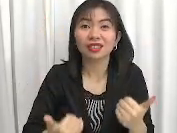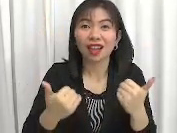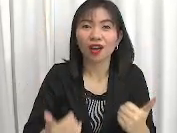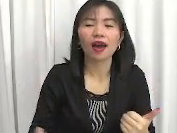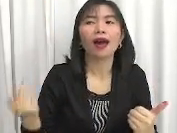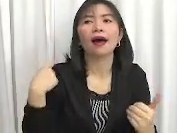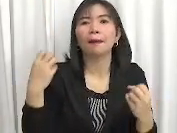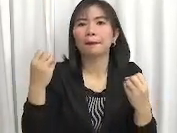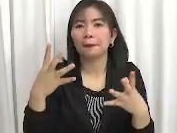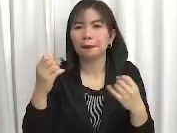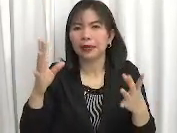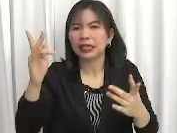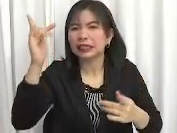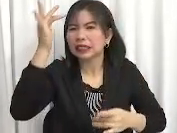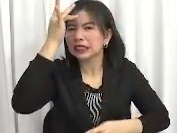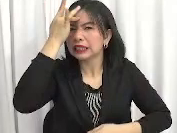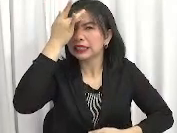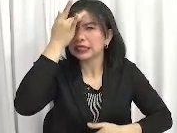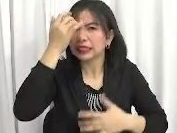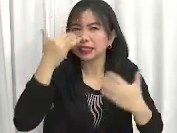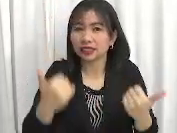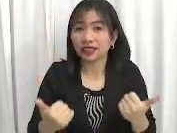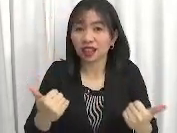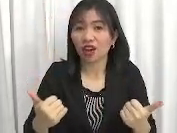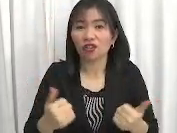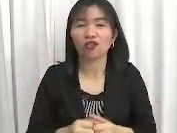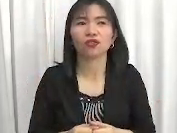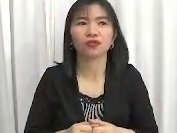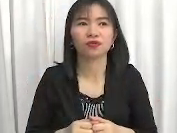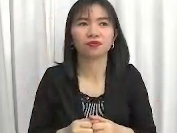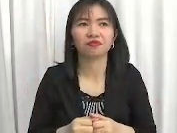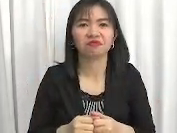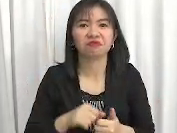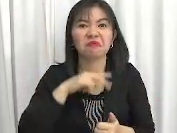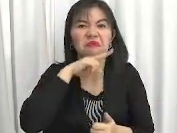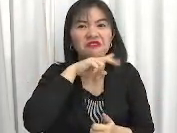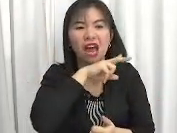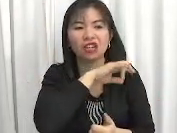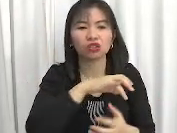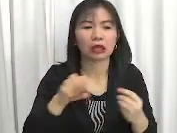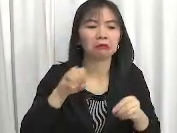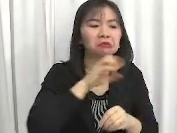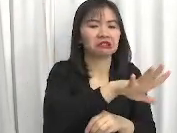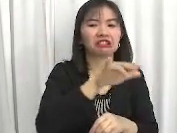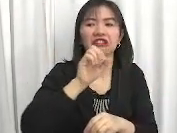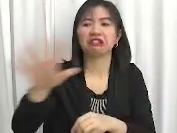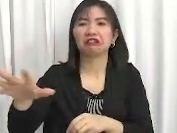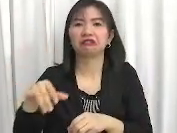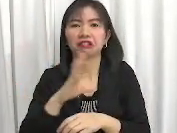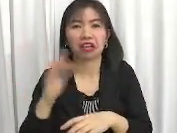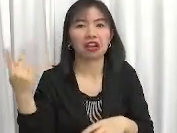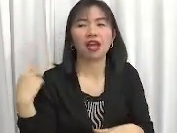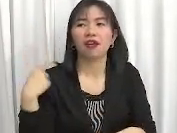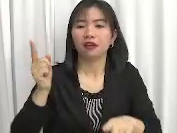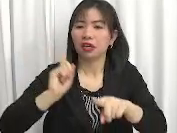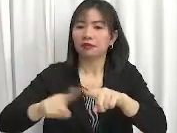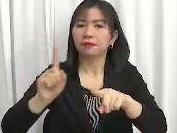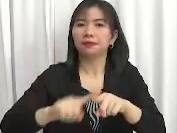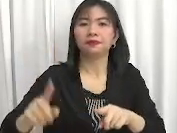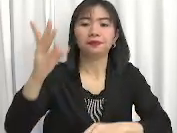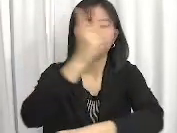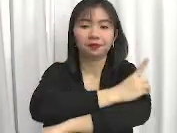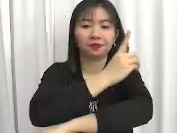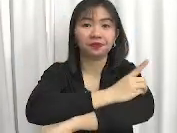mga kapatid. Wala pa yung mga virus na yan. Yeah, pabago-bago kasi. Eh, nasa Pilipinas tayo. Tama yan. Lalong-lalo na